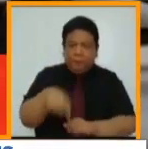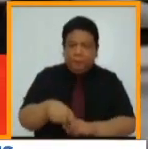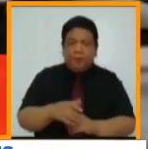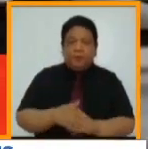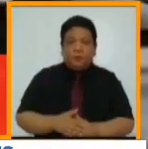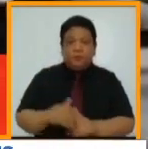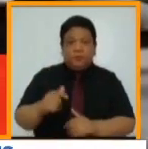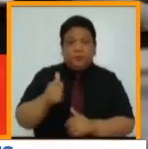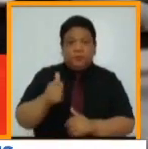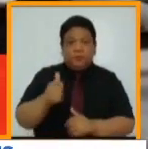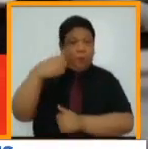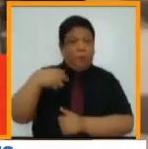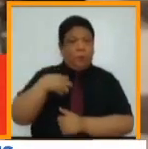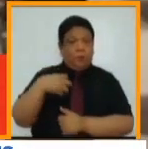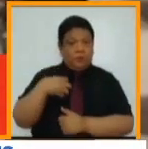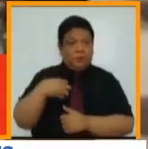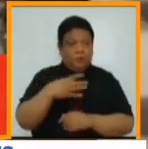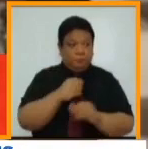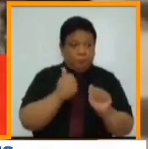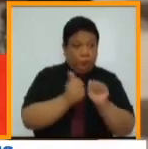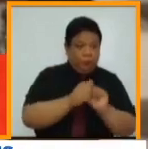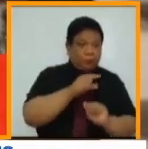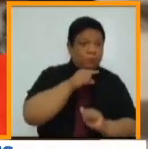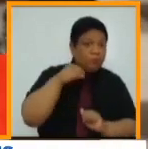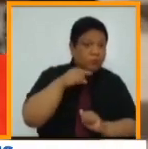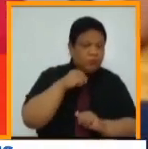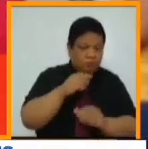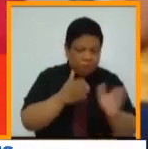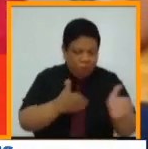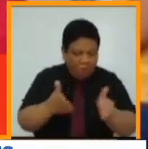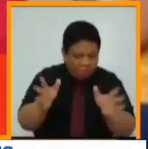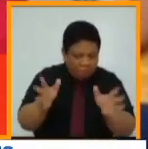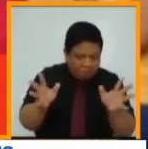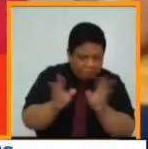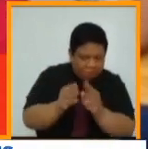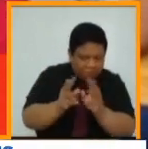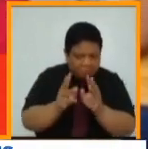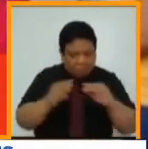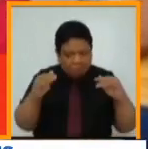iba't ibang parokya para maisapinal na ang paghahanda sa Misa de Gallo.